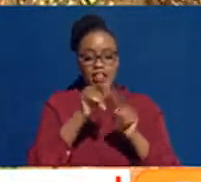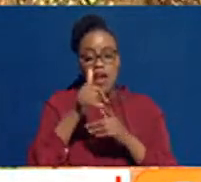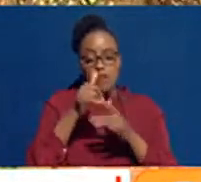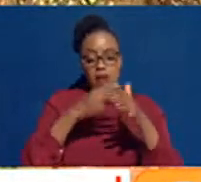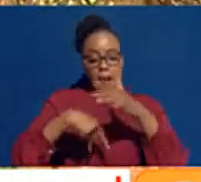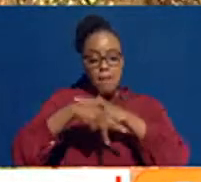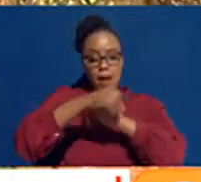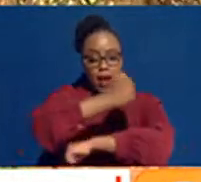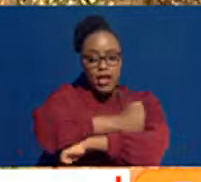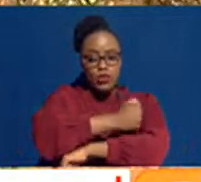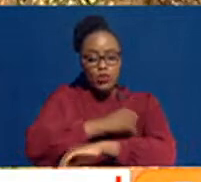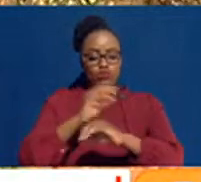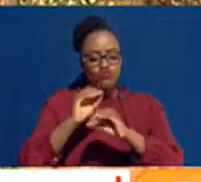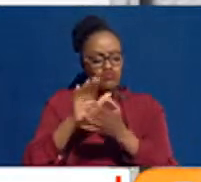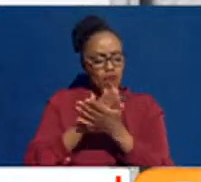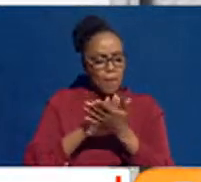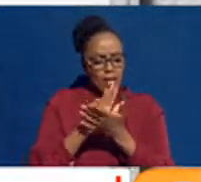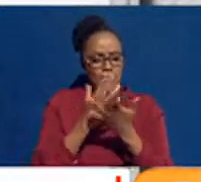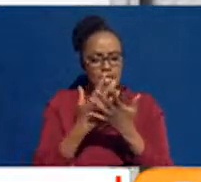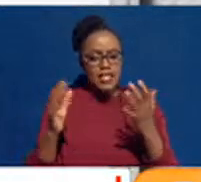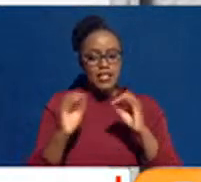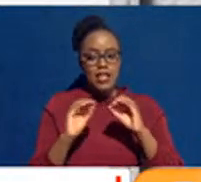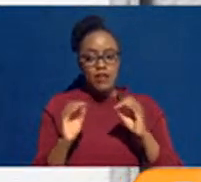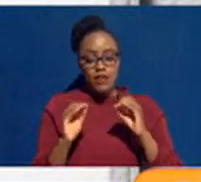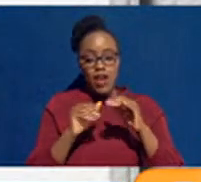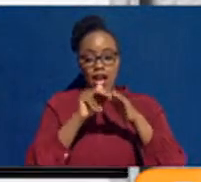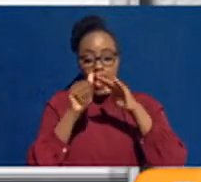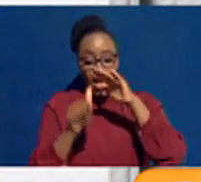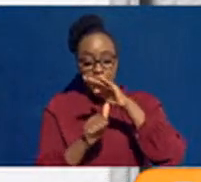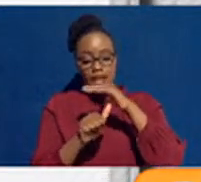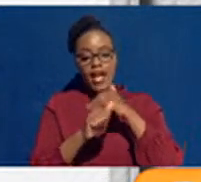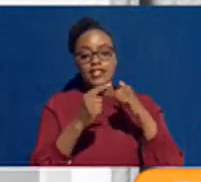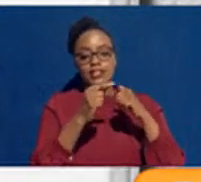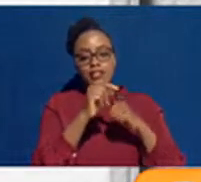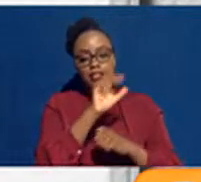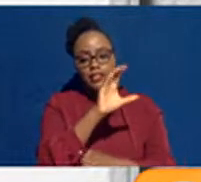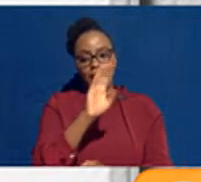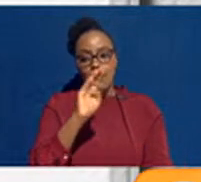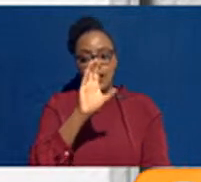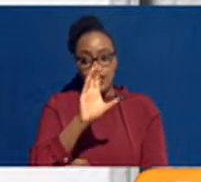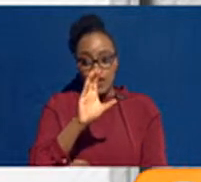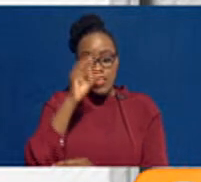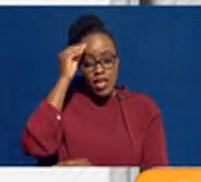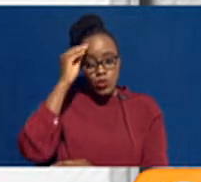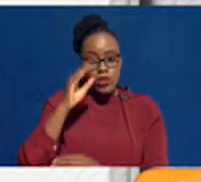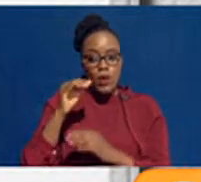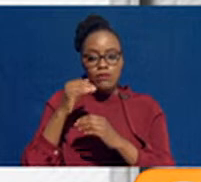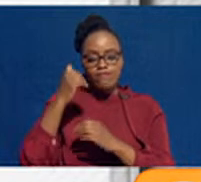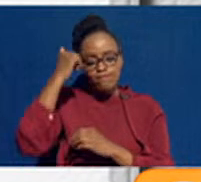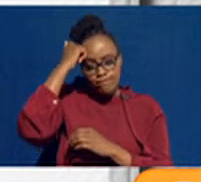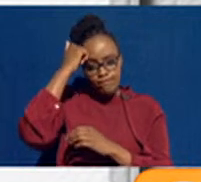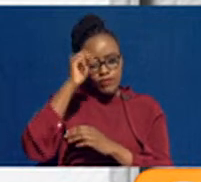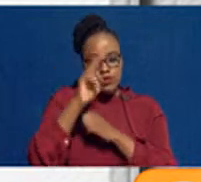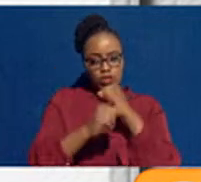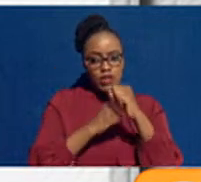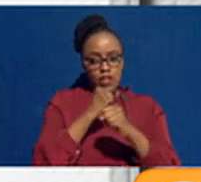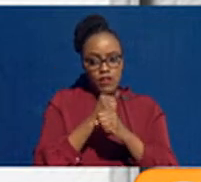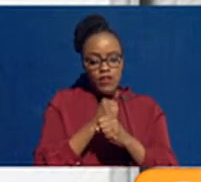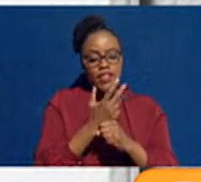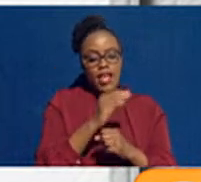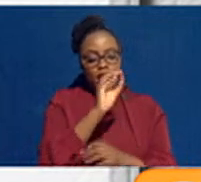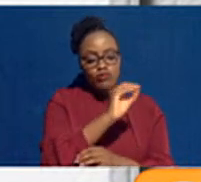do not have basic facilities. Chini ya mtaala wa CBC, wanafunzi watasoma miaka miwili katika shule ya